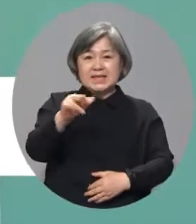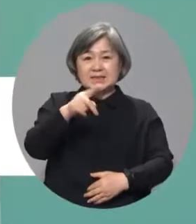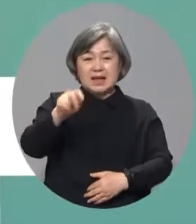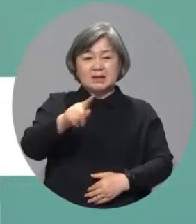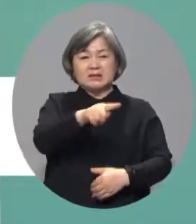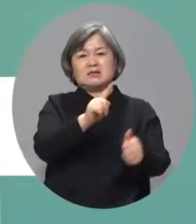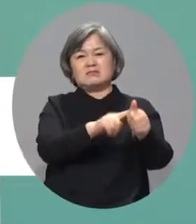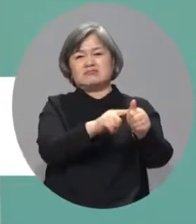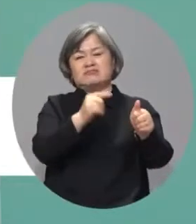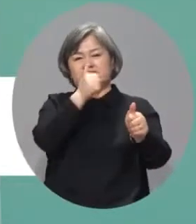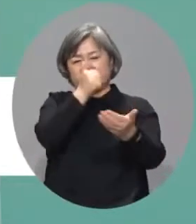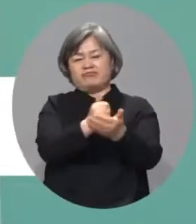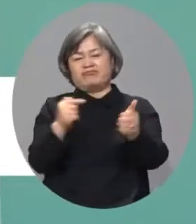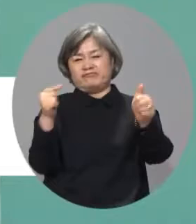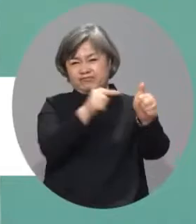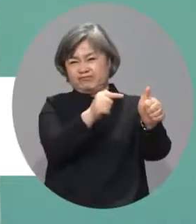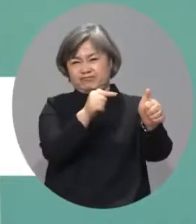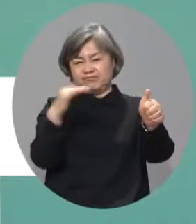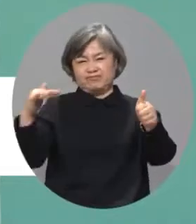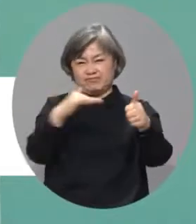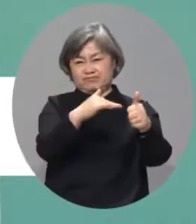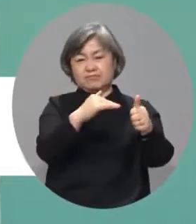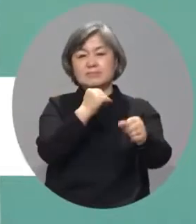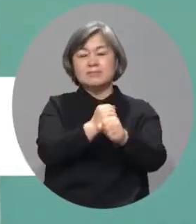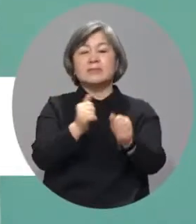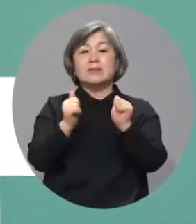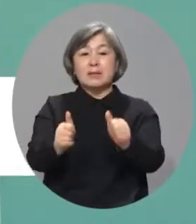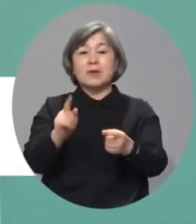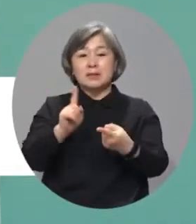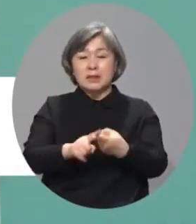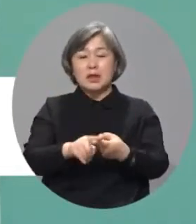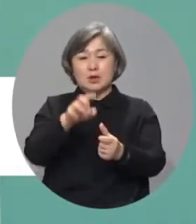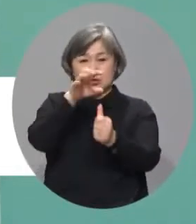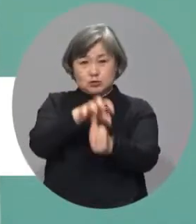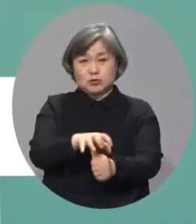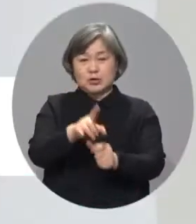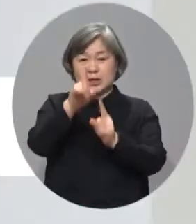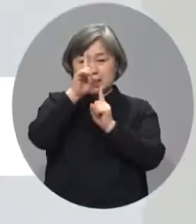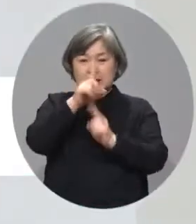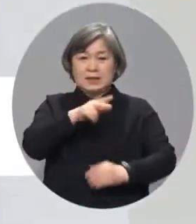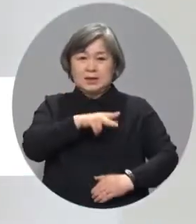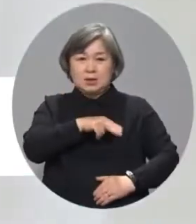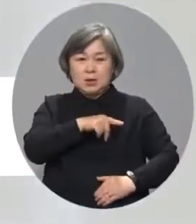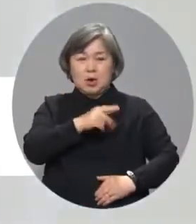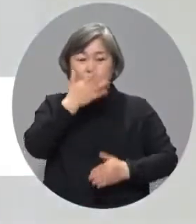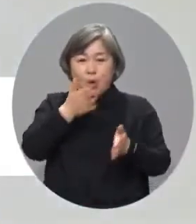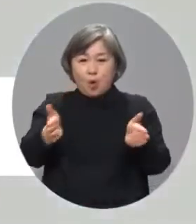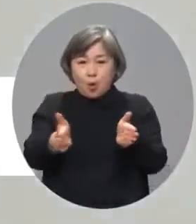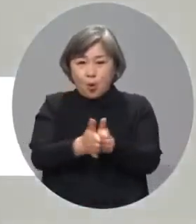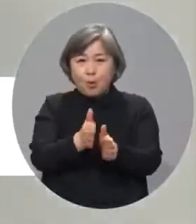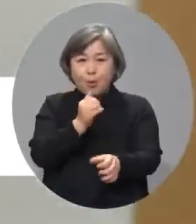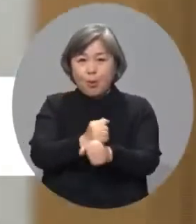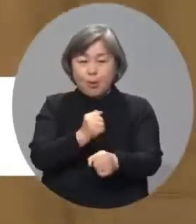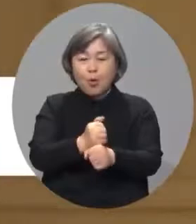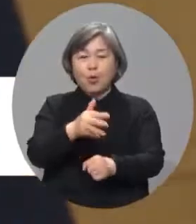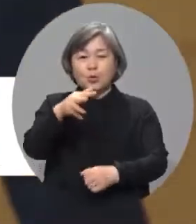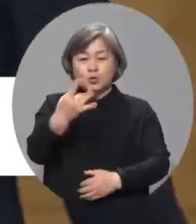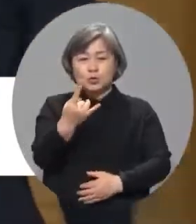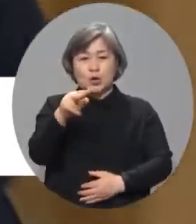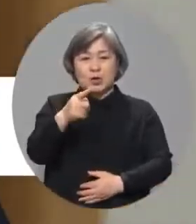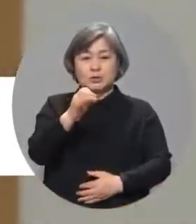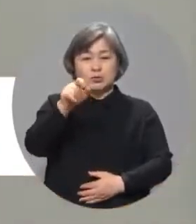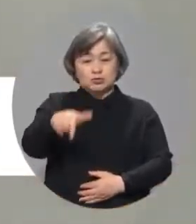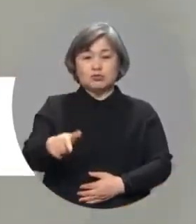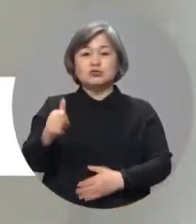지목했습니다 전주지방법원 에서 열린 재판에서 구속된 이 원의 공보 혐의로 기소된 최종구 이스타항공 전